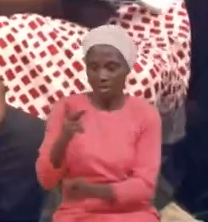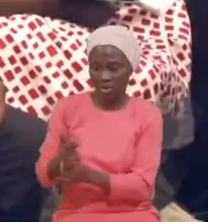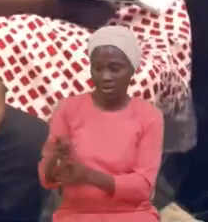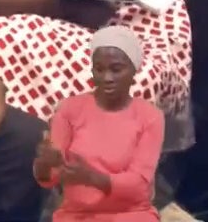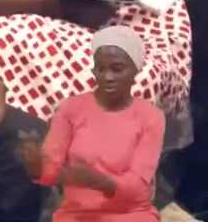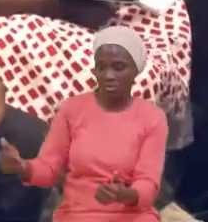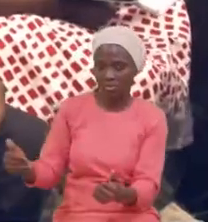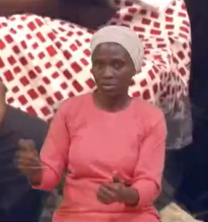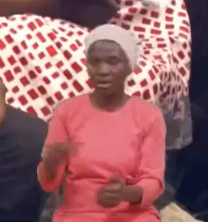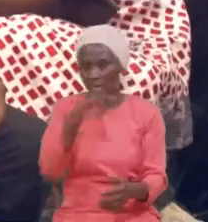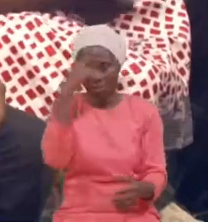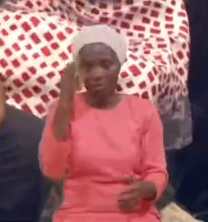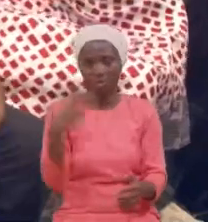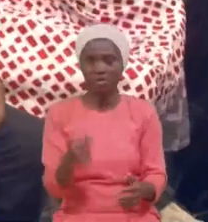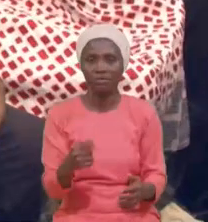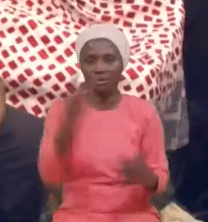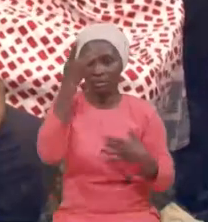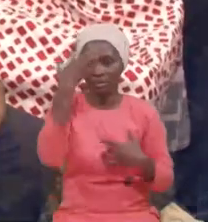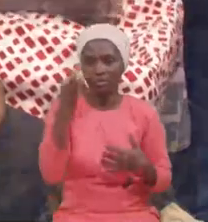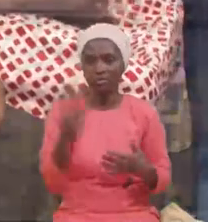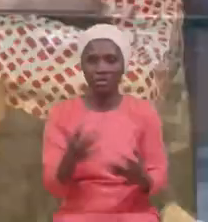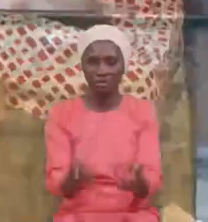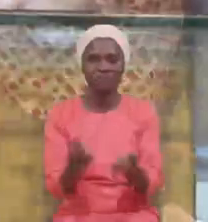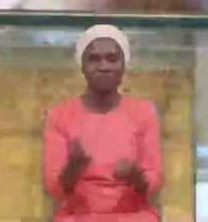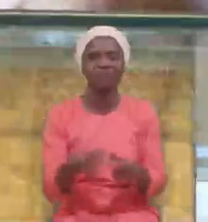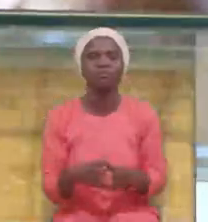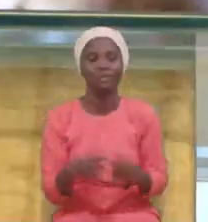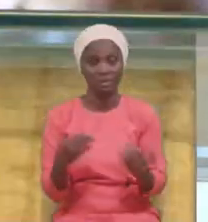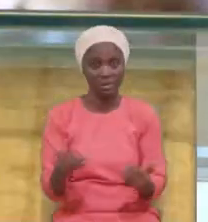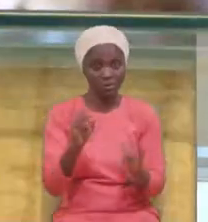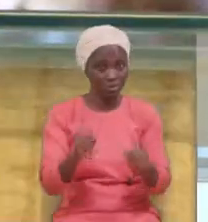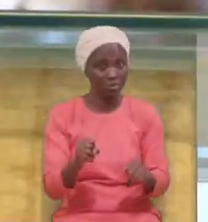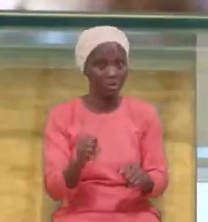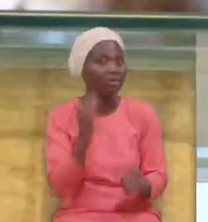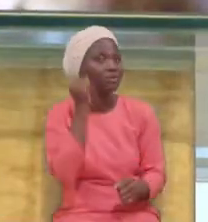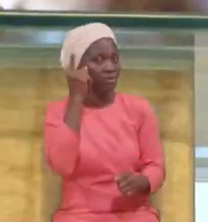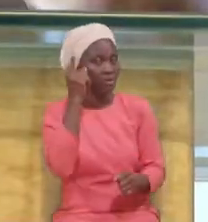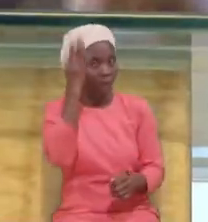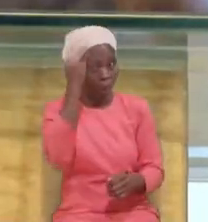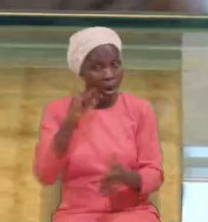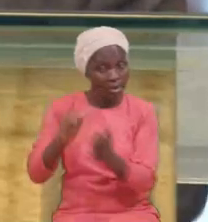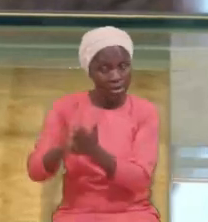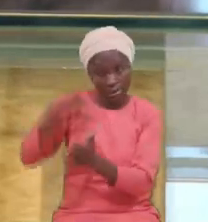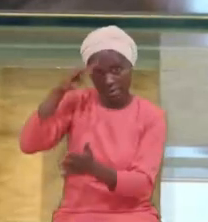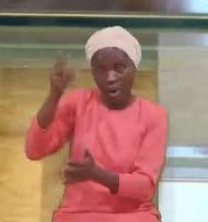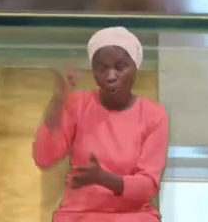à cause du fléau de la lèpre. Vous pouvez donc dire, pourquoi il est désespéré,